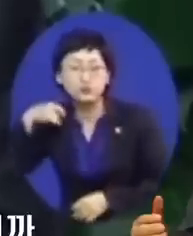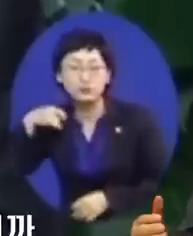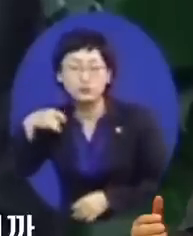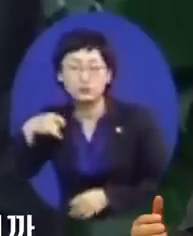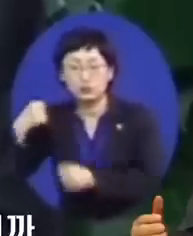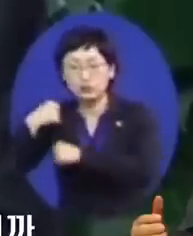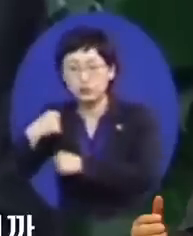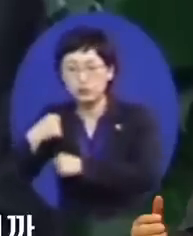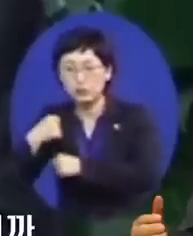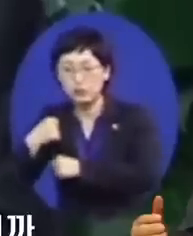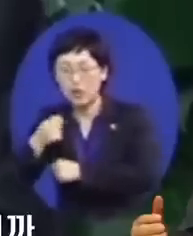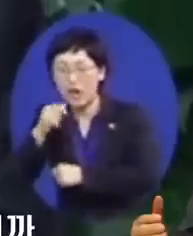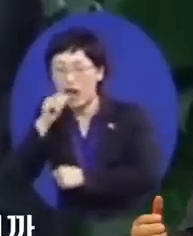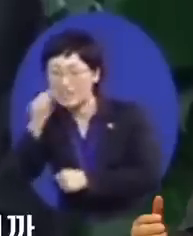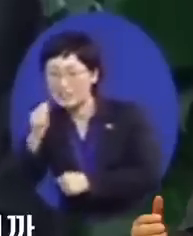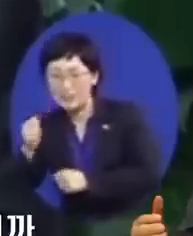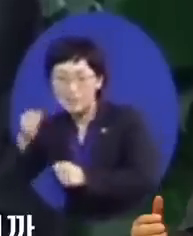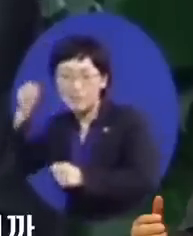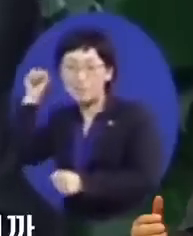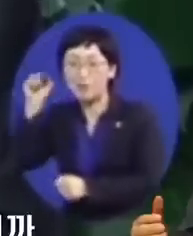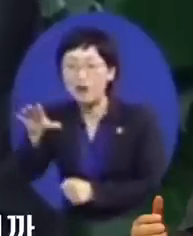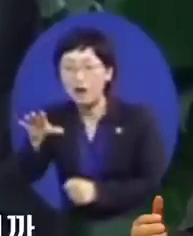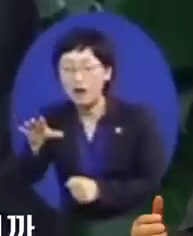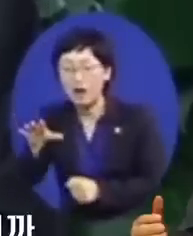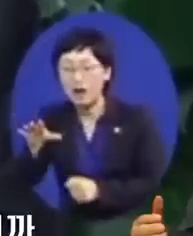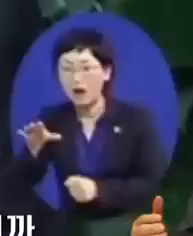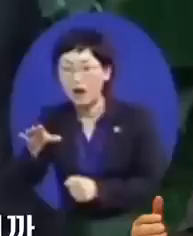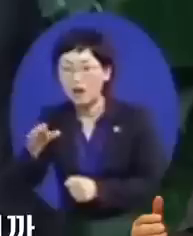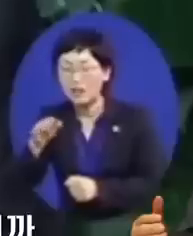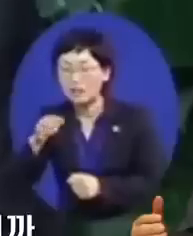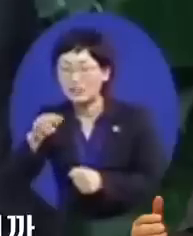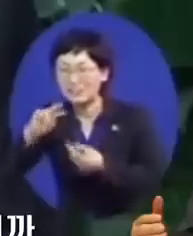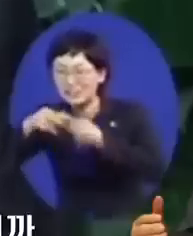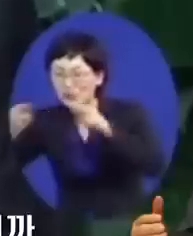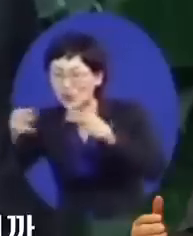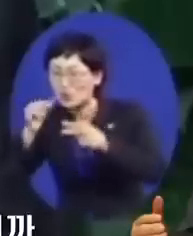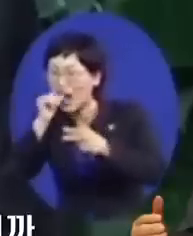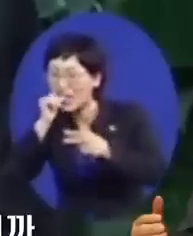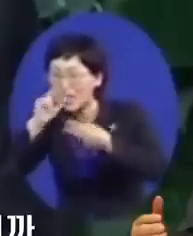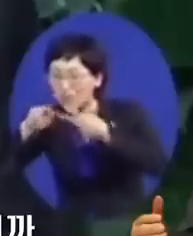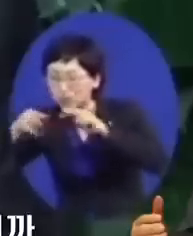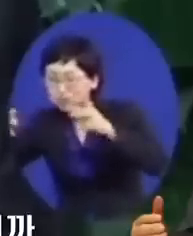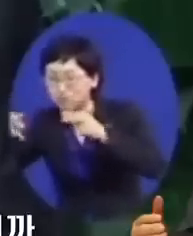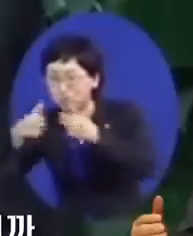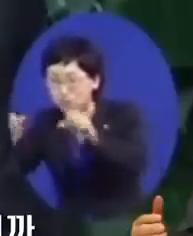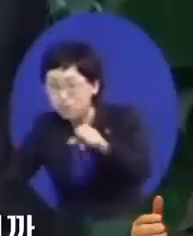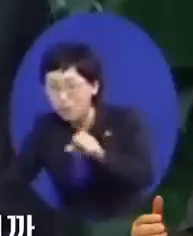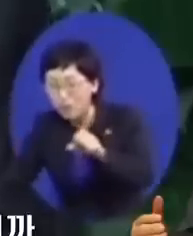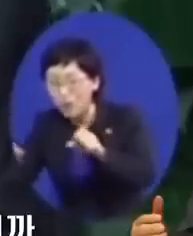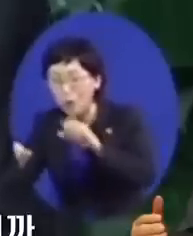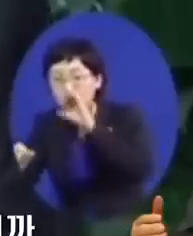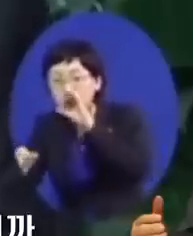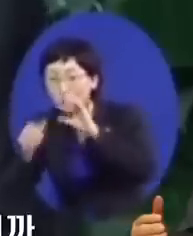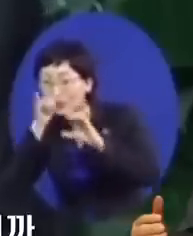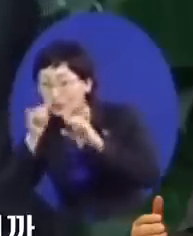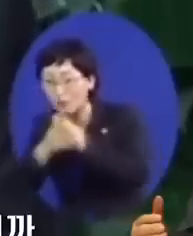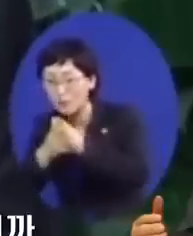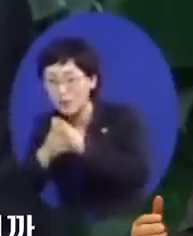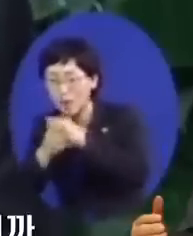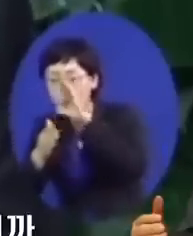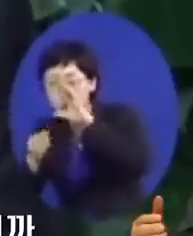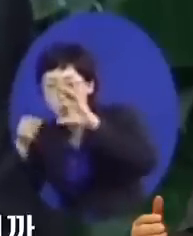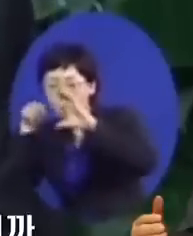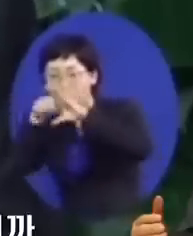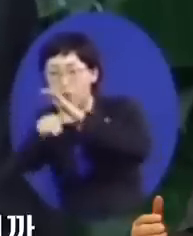미군을 죽이려고 던진 수류탄이 철조망을 다 파해놔서 구멍이 뚫어져 있어요. 그래서 일시에 그 철조망을